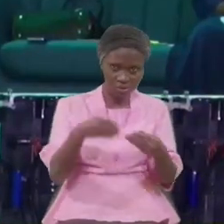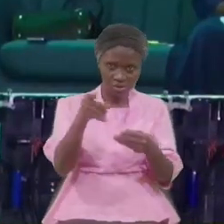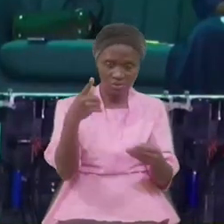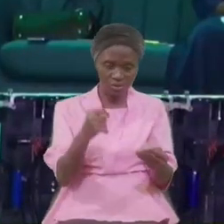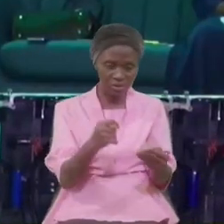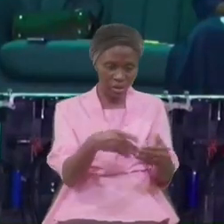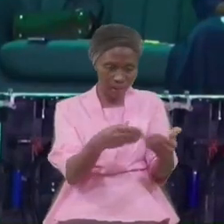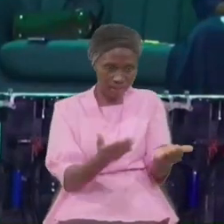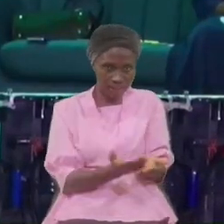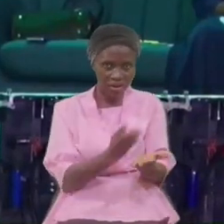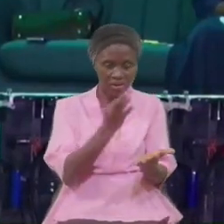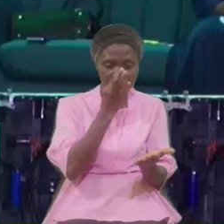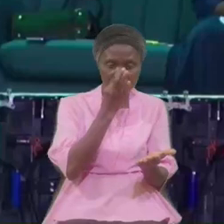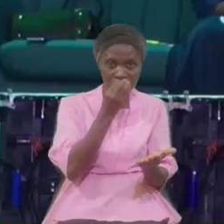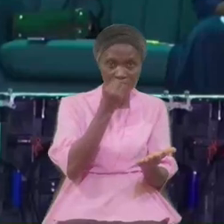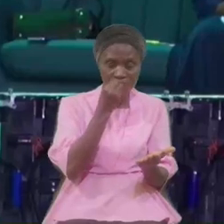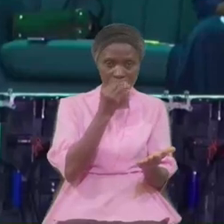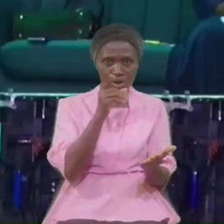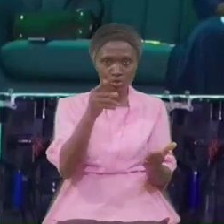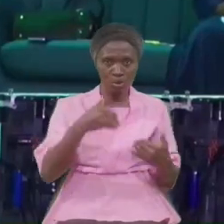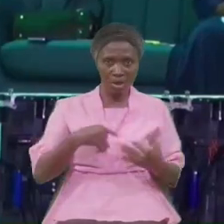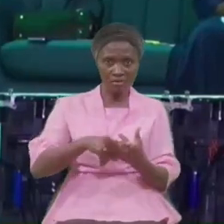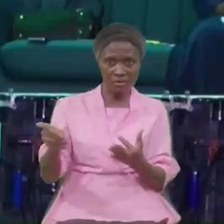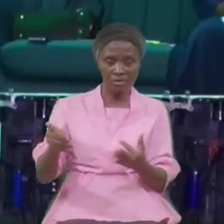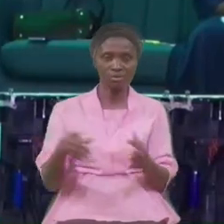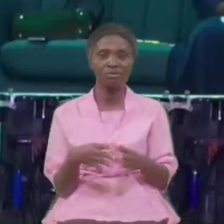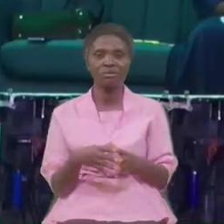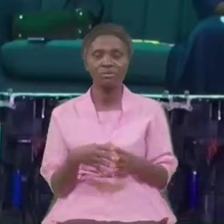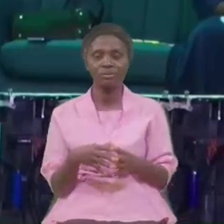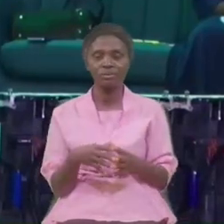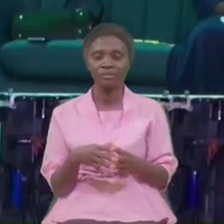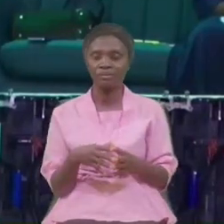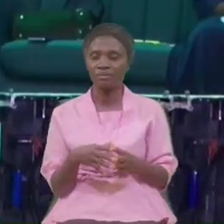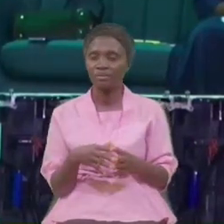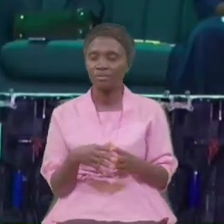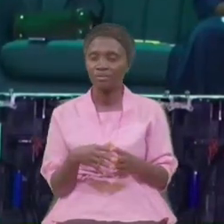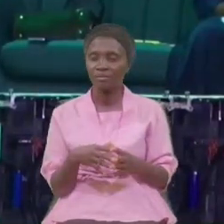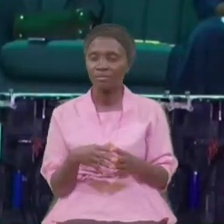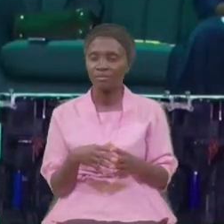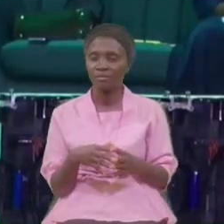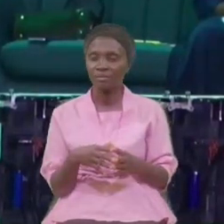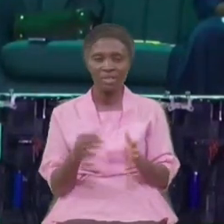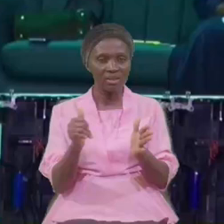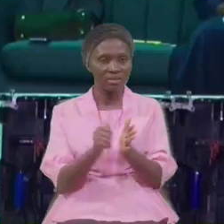J'ai besoin d'un plat, de repas. Avant qu'on vous donne le plat de repas,